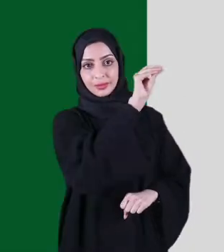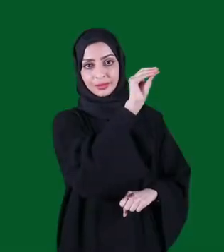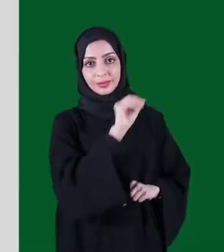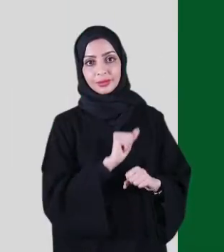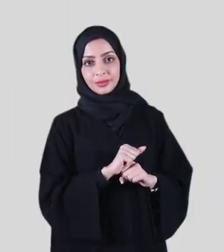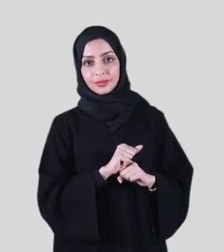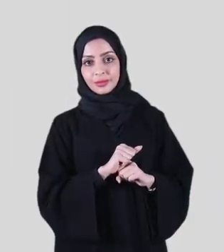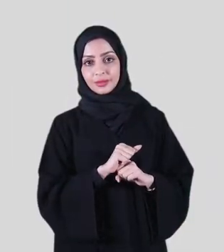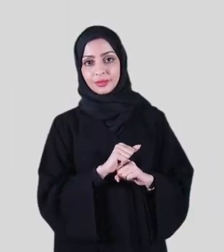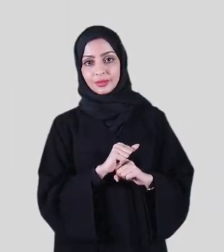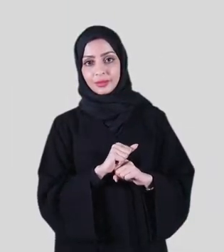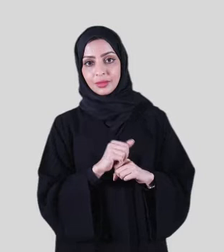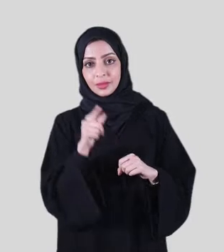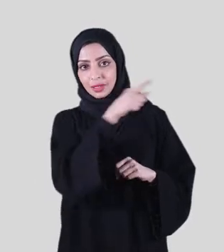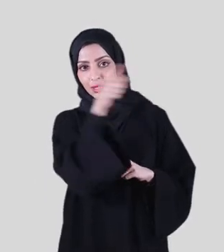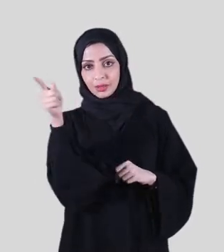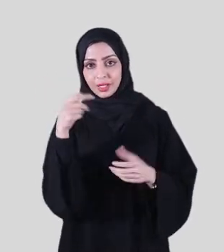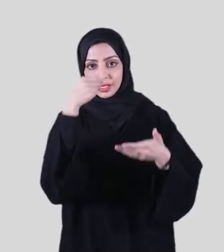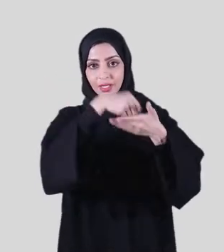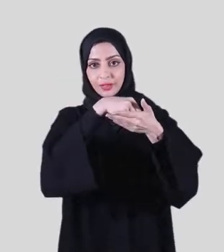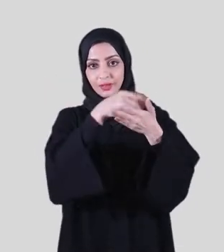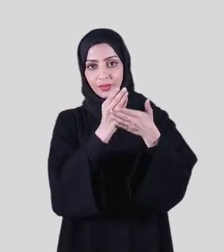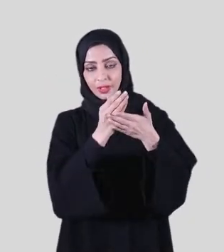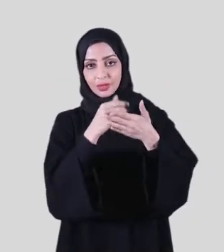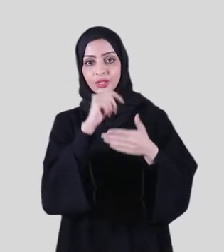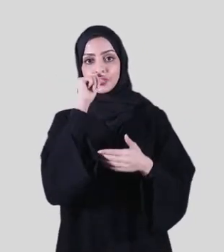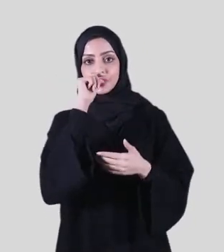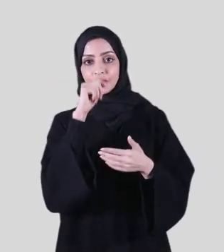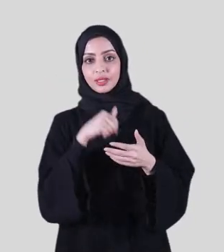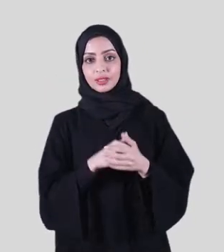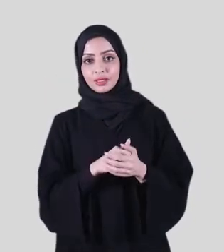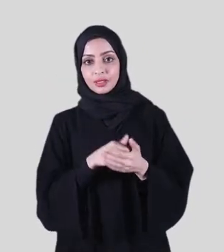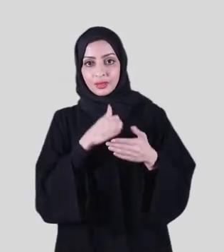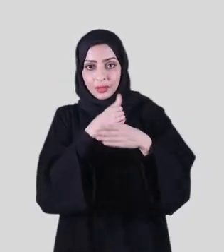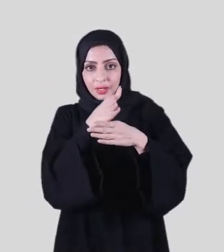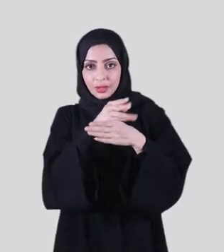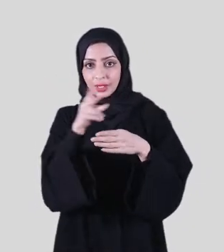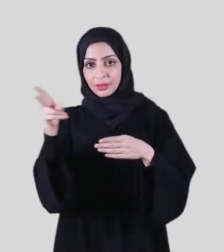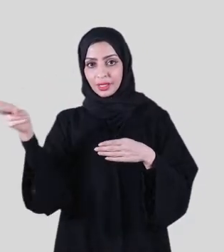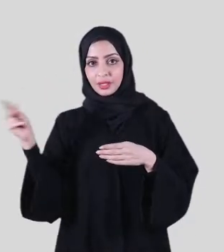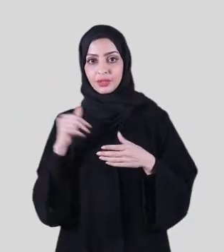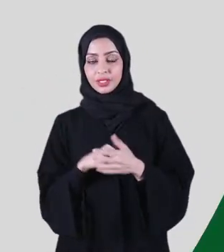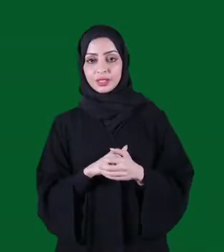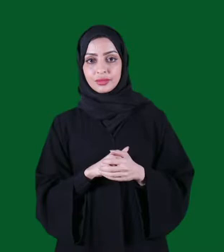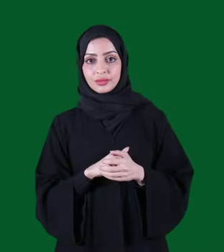للهيئة. يمكنك دفع فاتورة الكهرباء والمياه عبر العديد من القنوات،